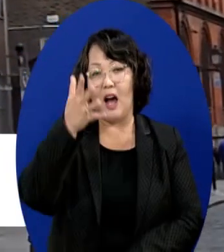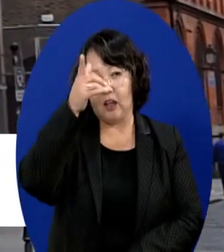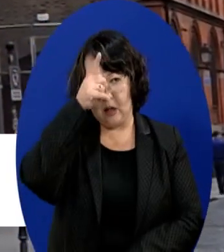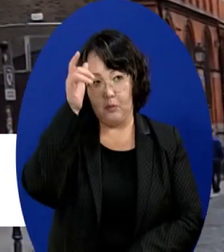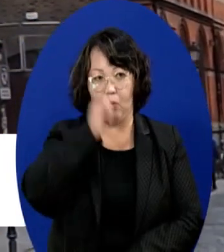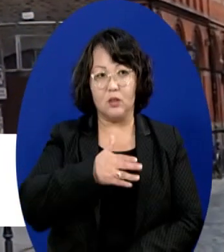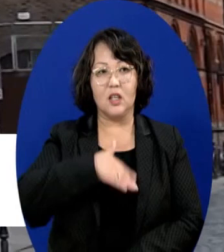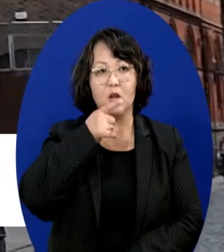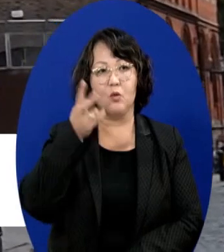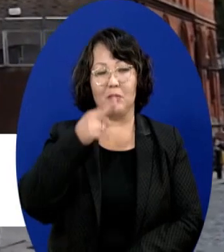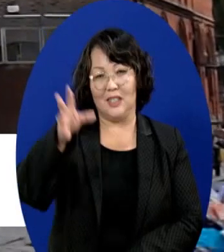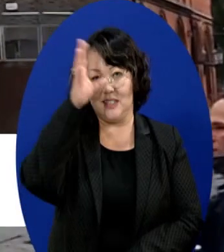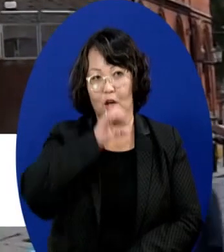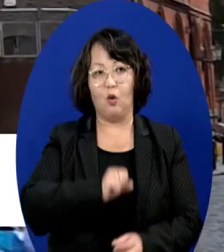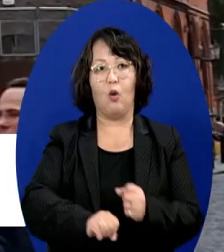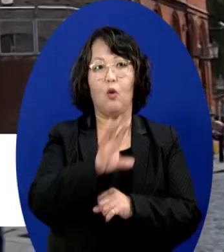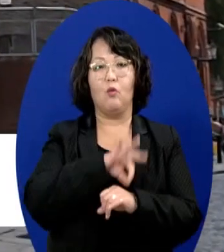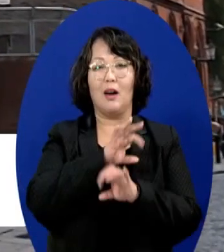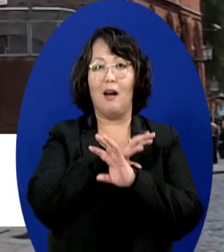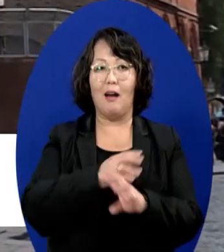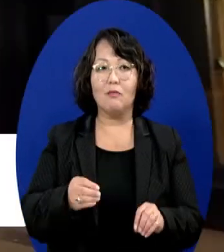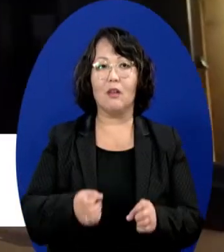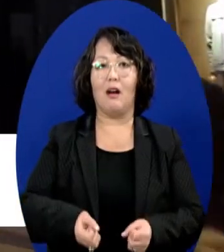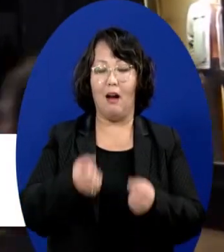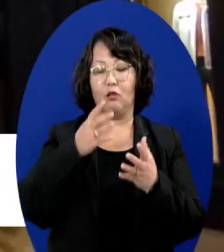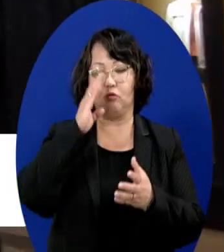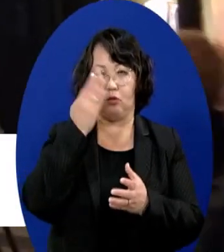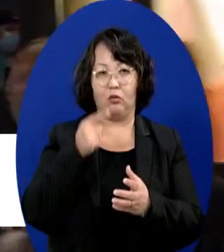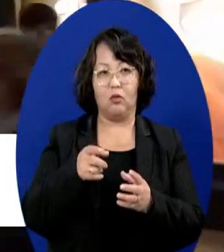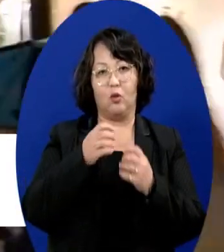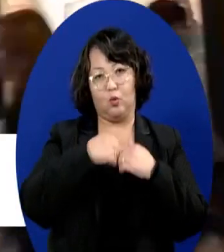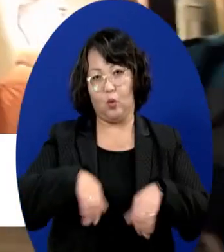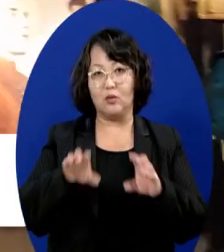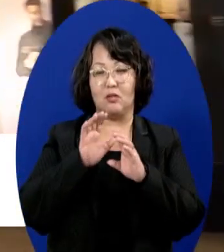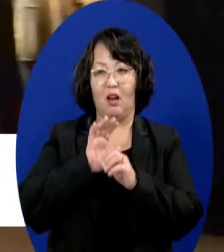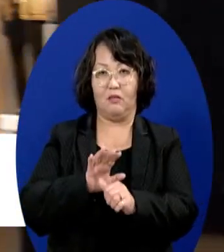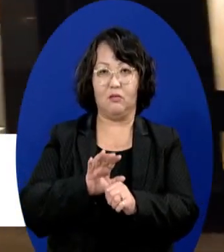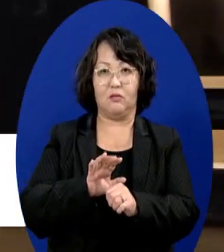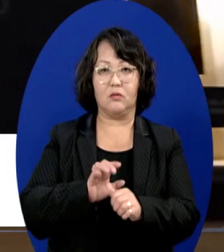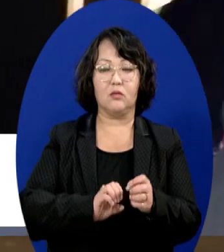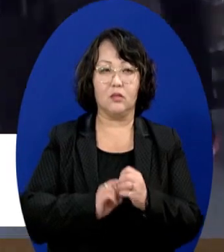улсын эрүүл мэндийн сайд коронавирусны халдвар авсан болох нь батлагдж тусгаарлалтанд оржээ.